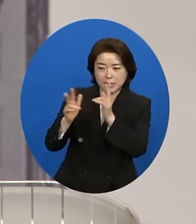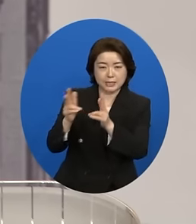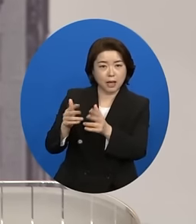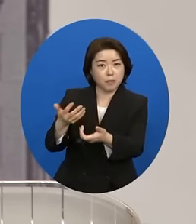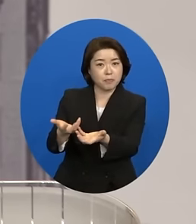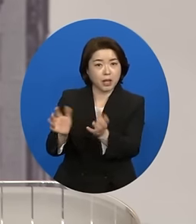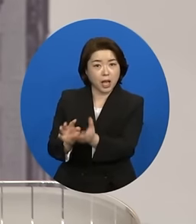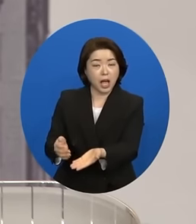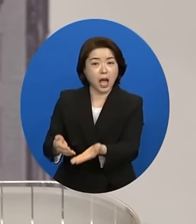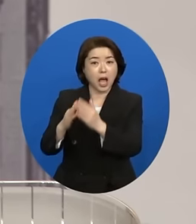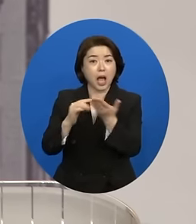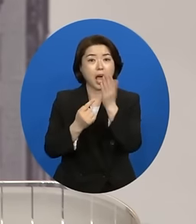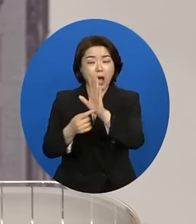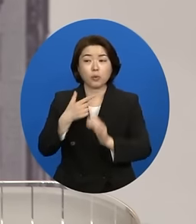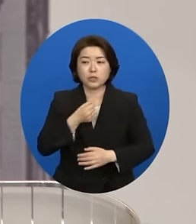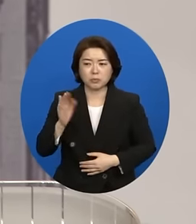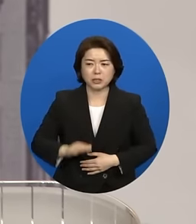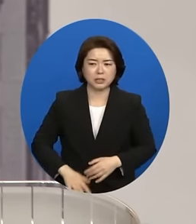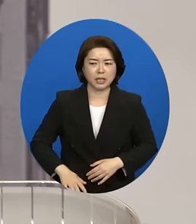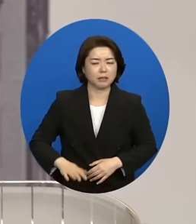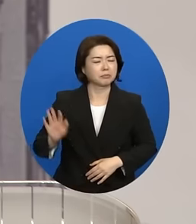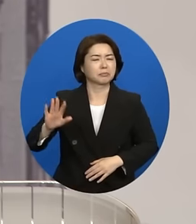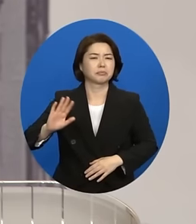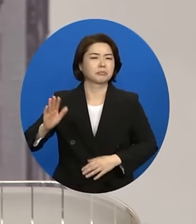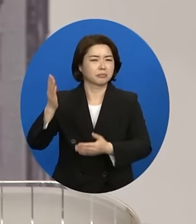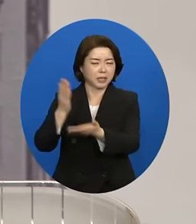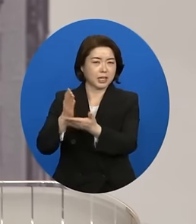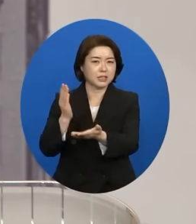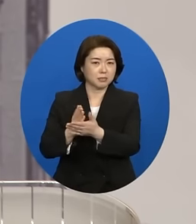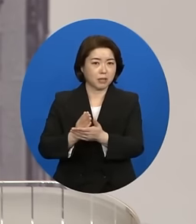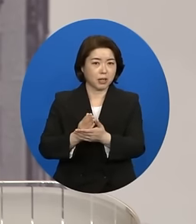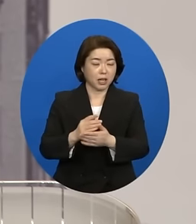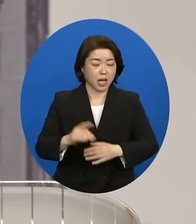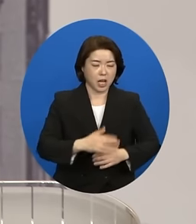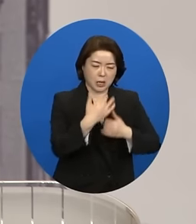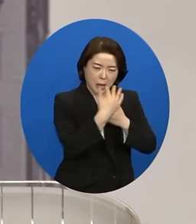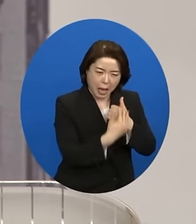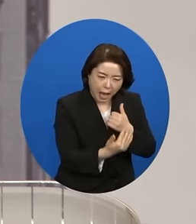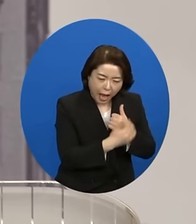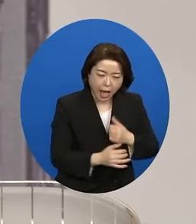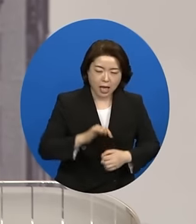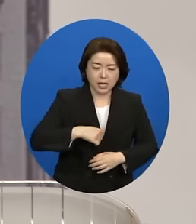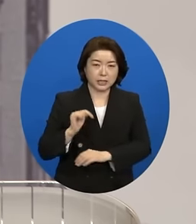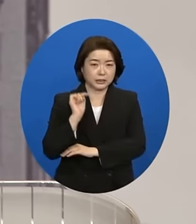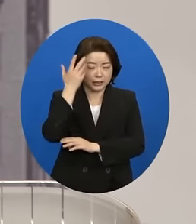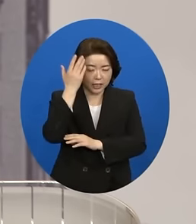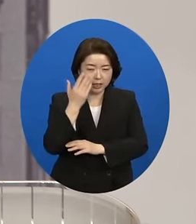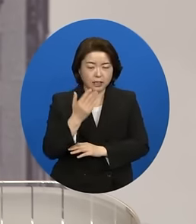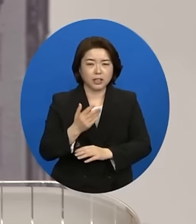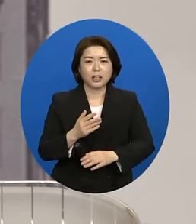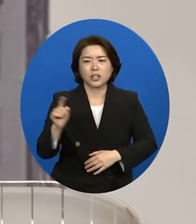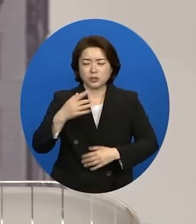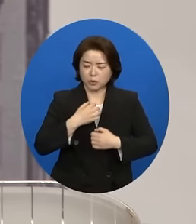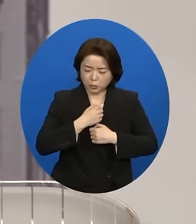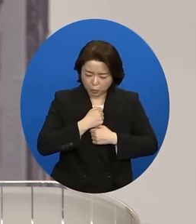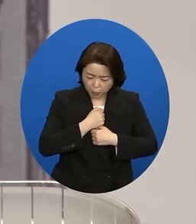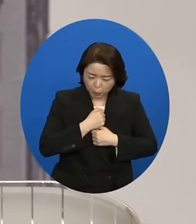거예요. 끝까지 그 어떤 아첨과 자기 영광을 주의하면서 살았다는